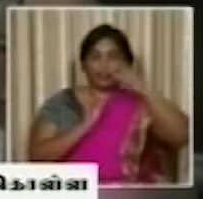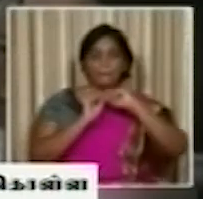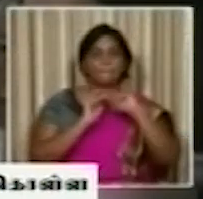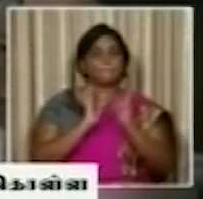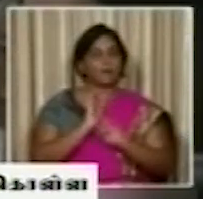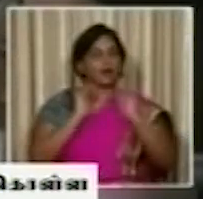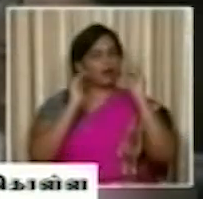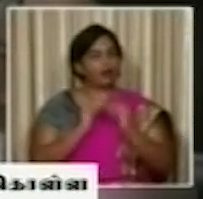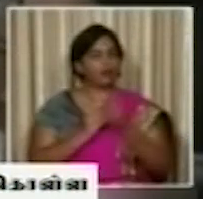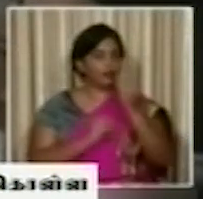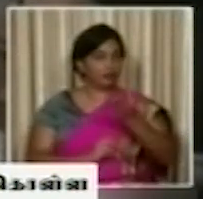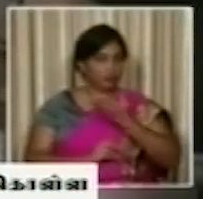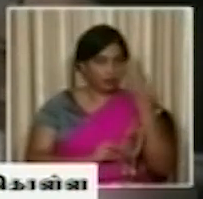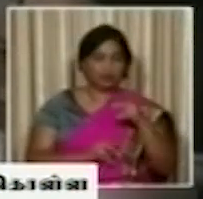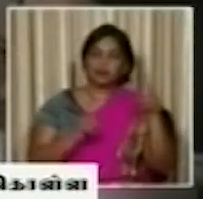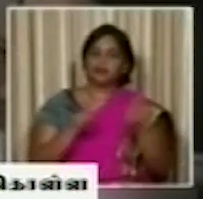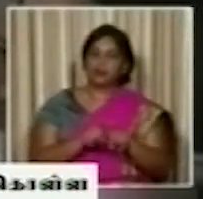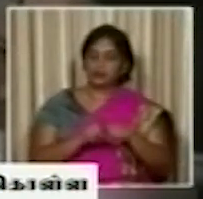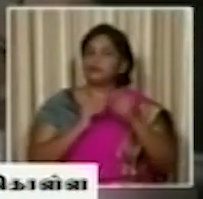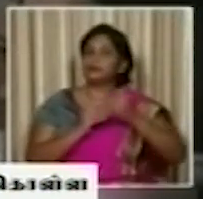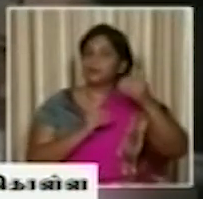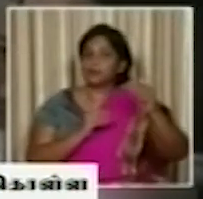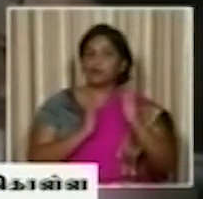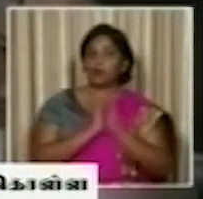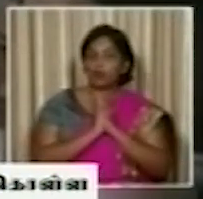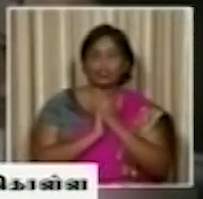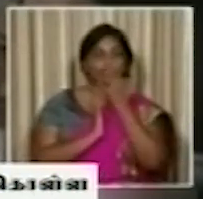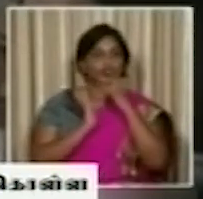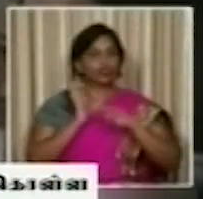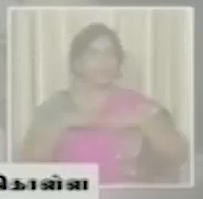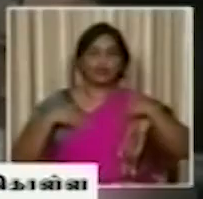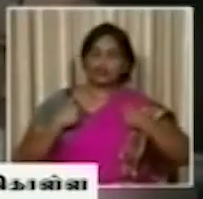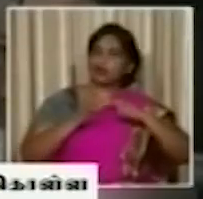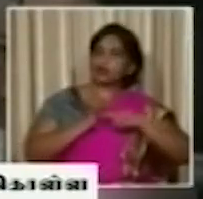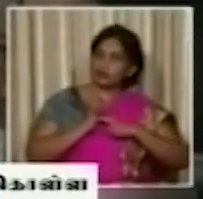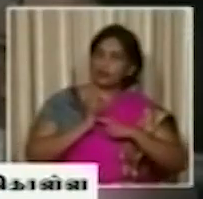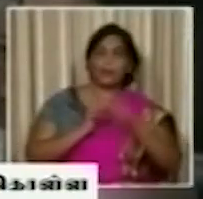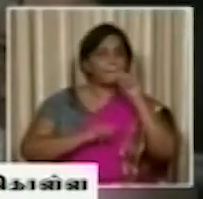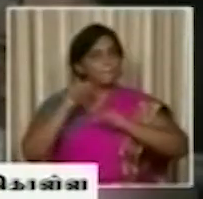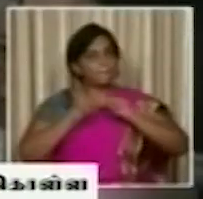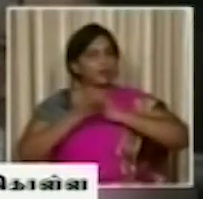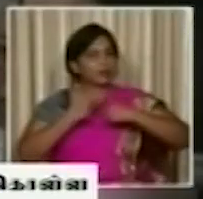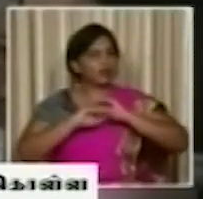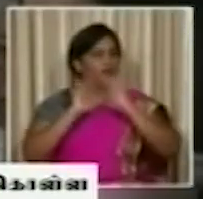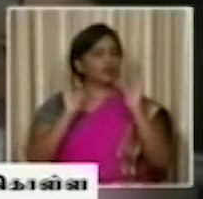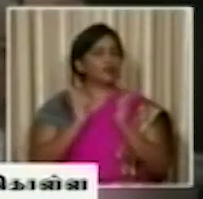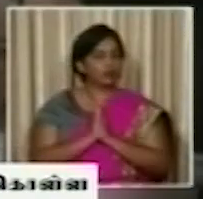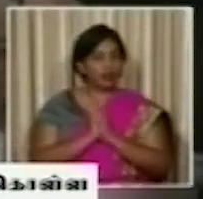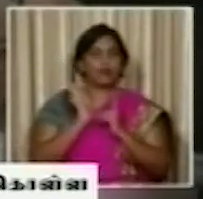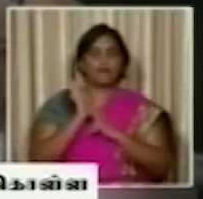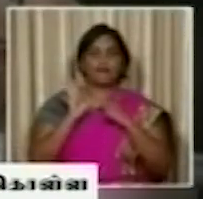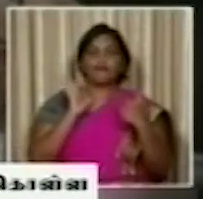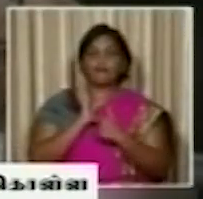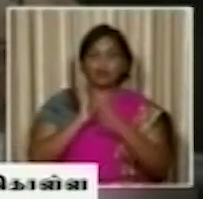நரகத்திற்குள் தள்ளிவிட நாம் தயாரில்லை. சில்லறைத்தனமான விடயங்களால் இந்த பிரச்சினைக்கு தீர்வு காண முடியும் முடியும் என சிலர் கருதுகின்றனர். வெளிநாடுகளில்